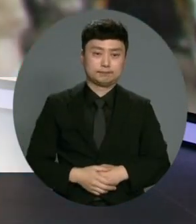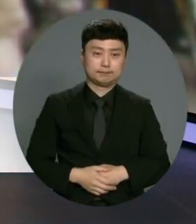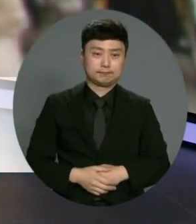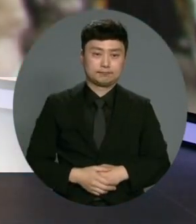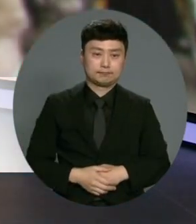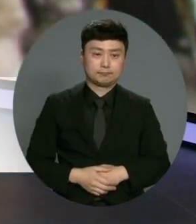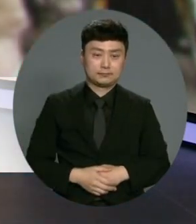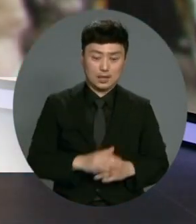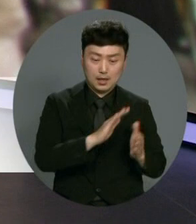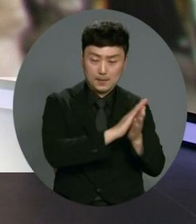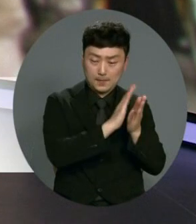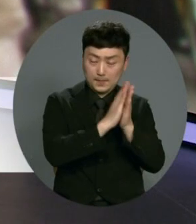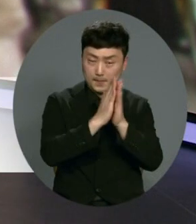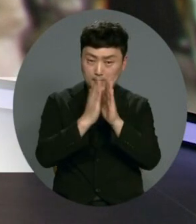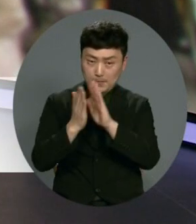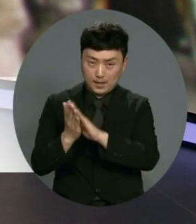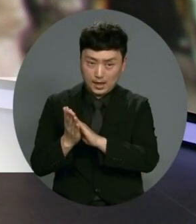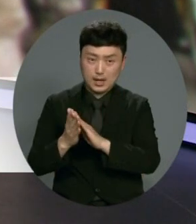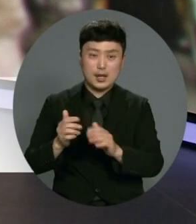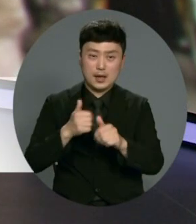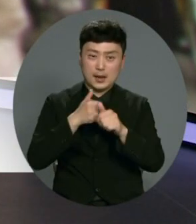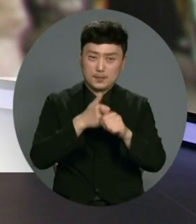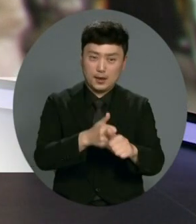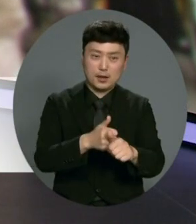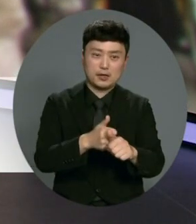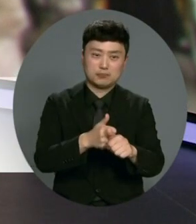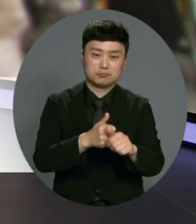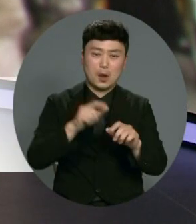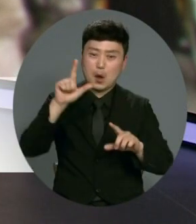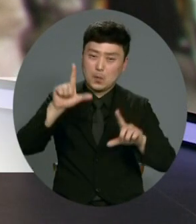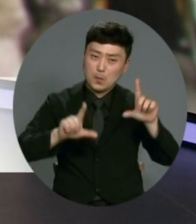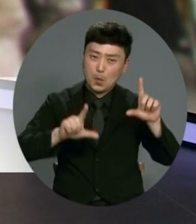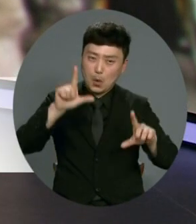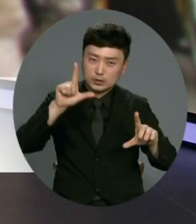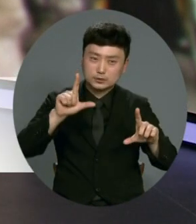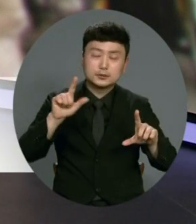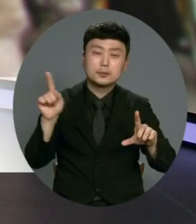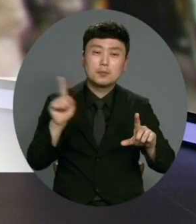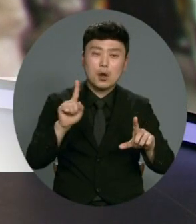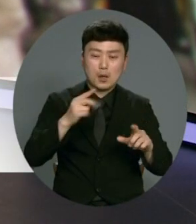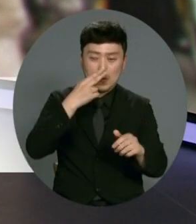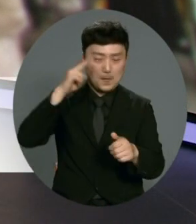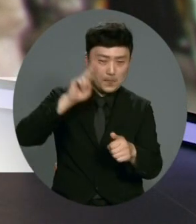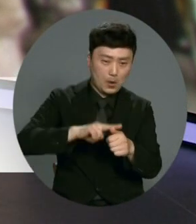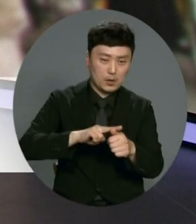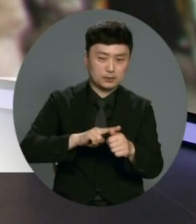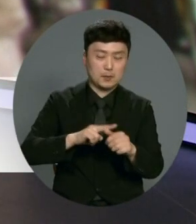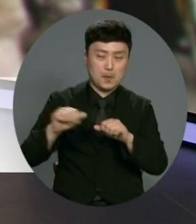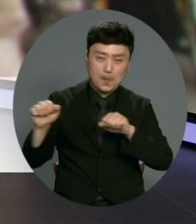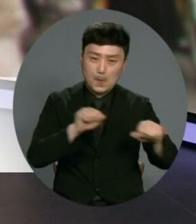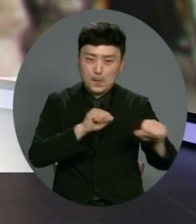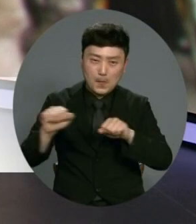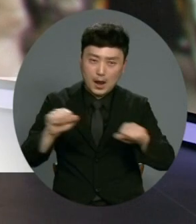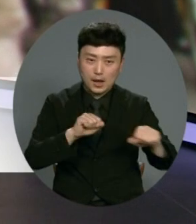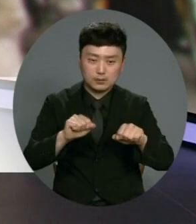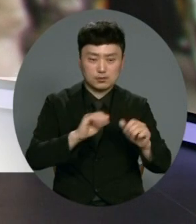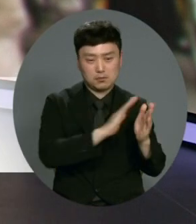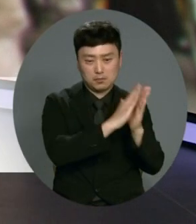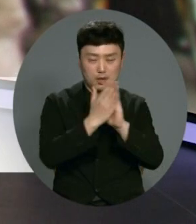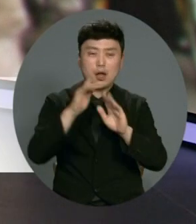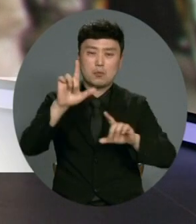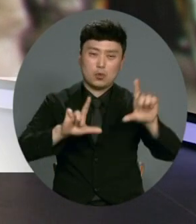급격한 사회 변화의 흐름에 맞춰서 지난 명성에 안주하기보다 새로운 시도와 도전을 모색해야 할 갈림길에 서